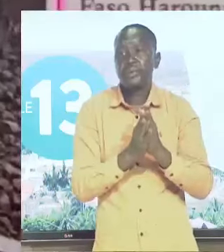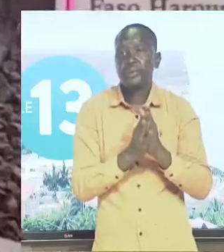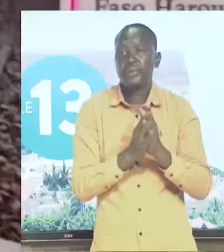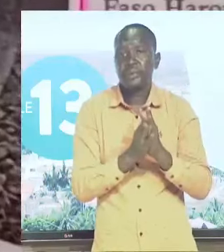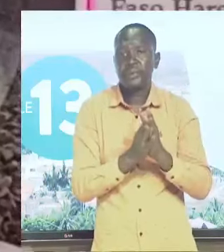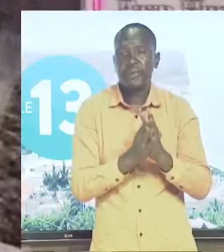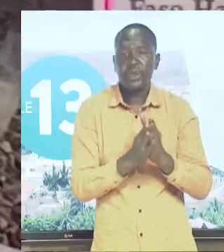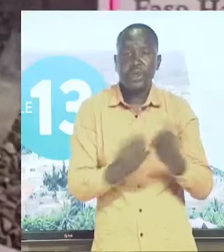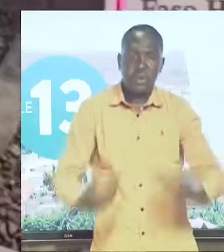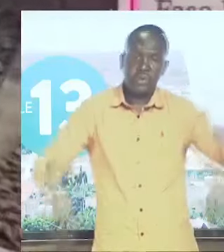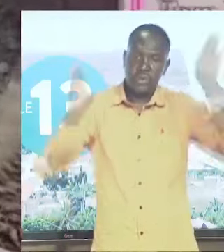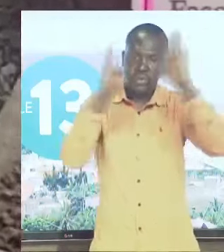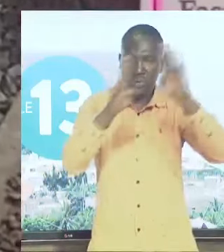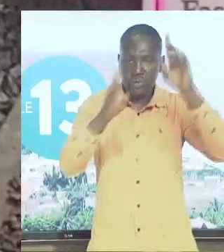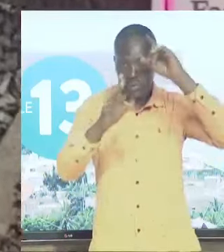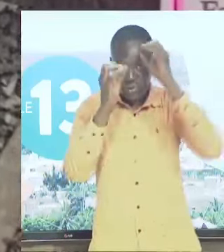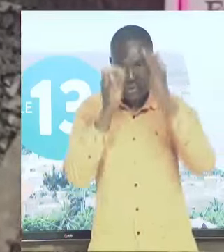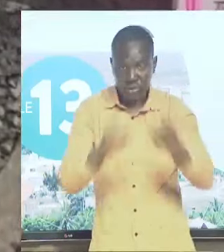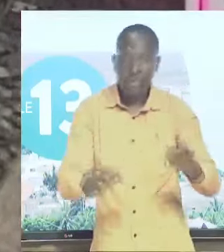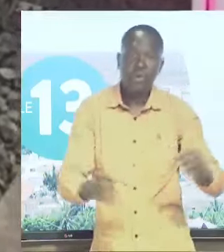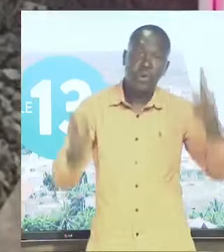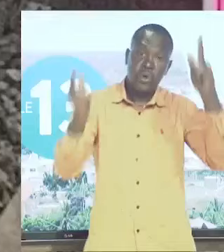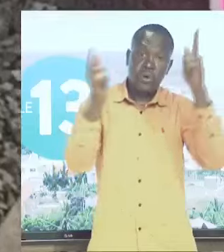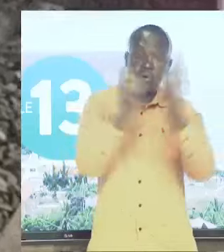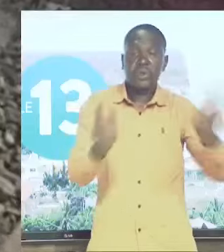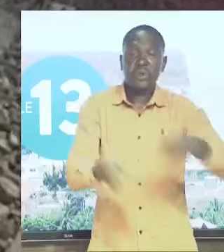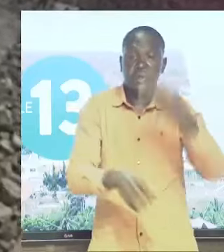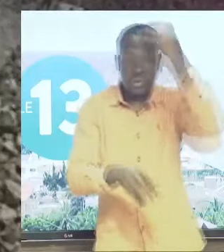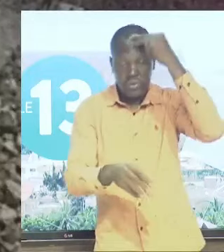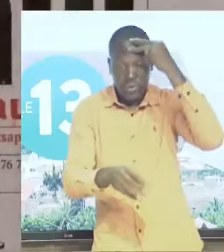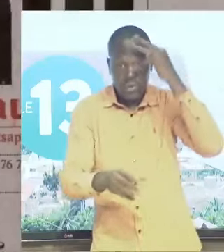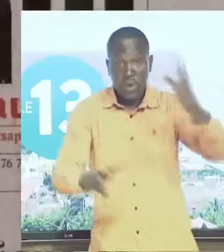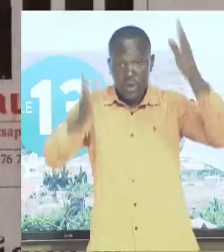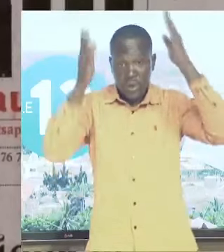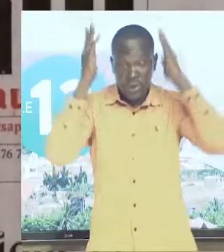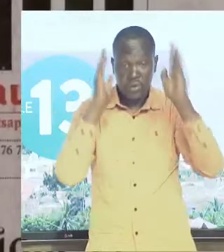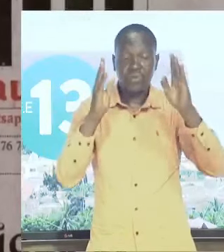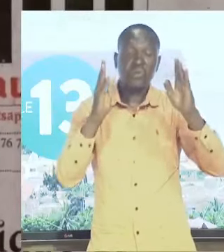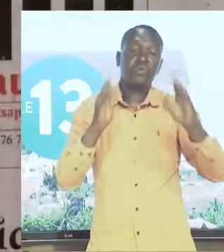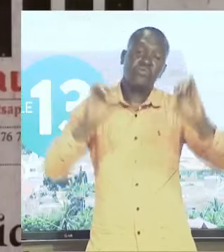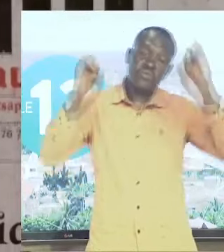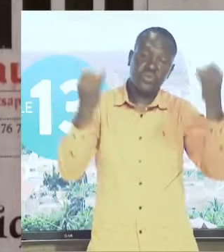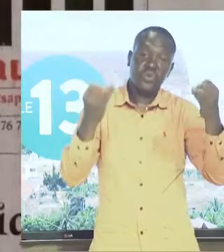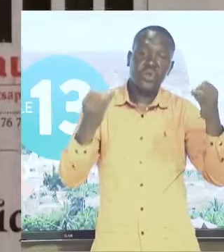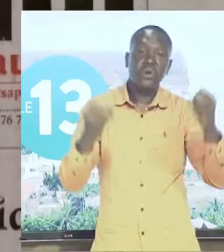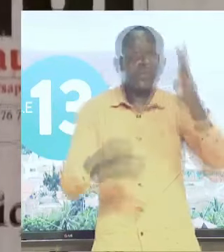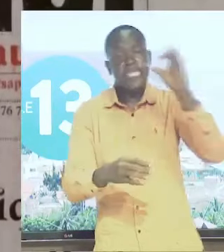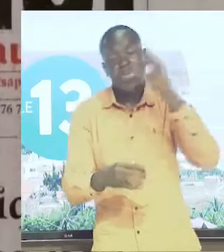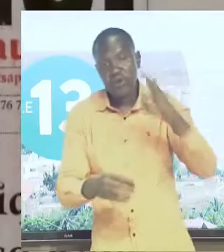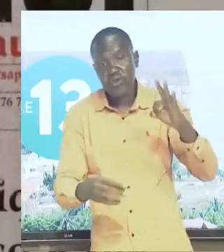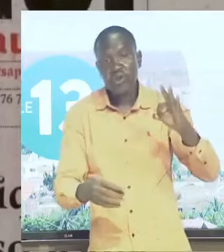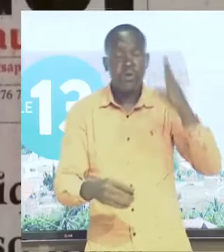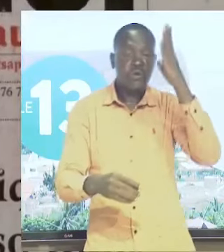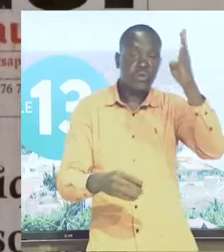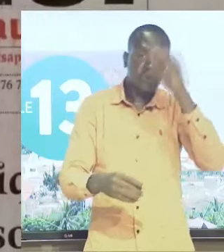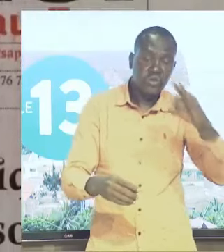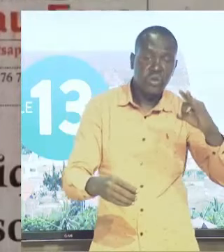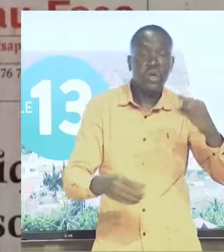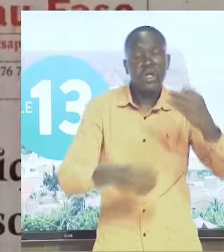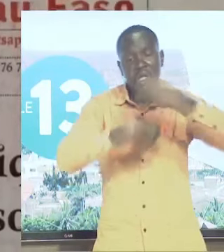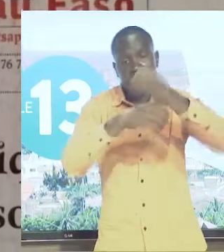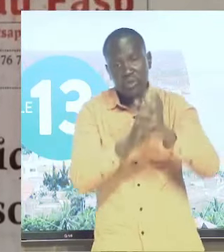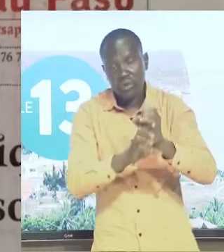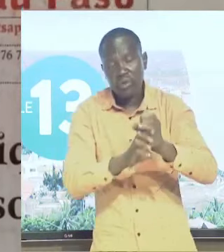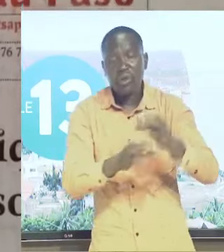Une importante décision du Conseil des ministres qui retient l'attention du journal Aujourd'hui au Faso. Le Burkina Faso crée une société de fabrique